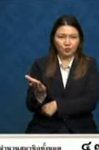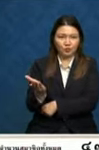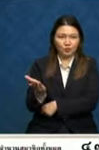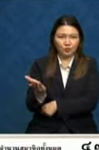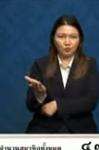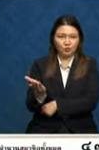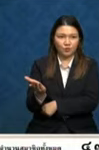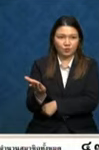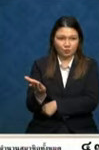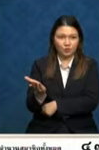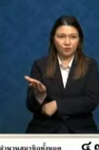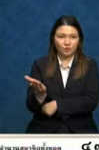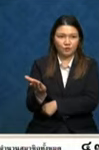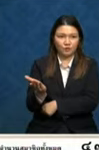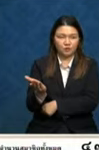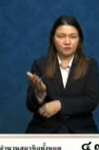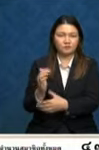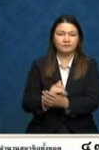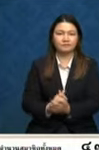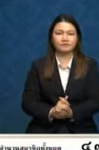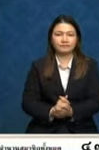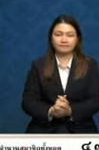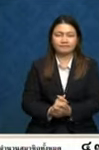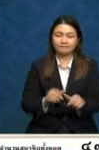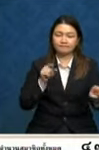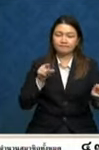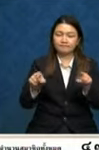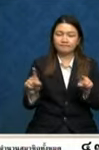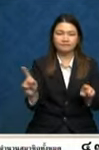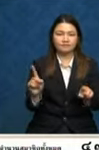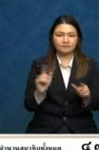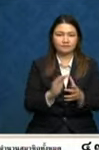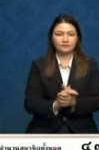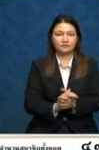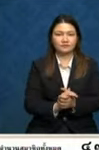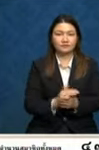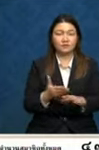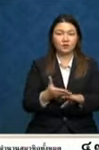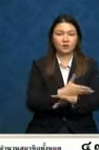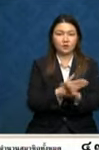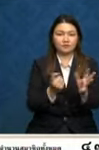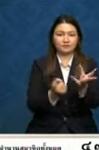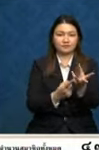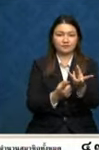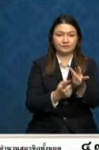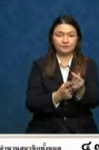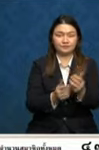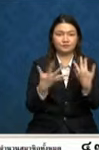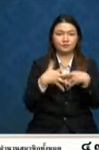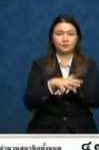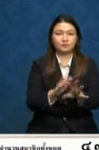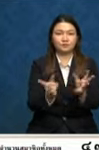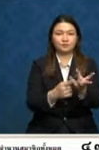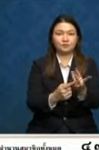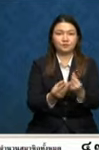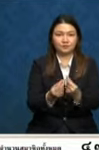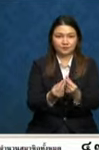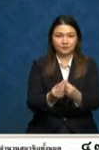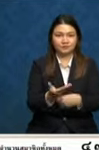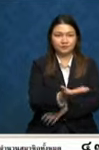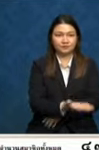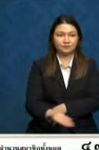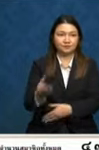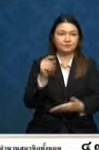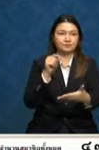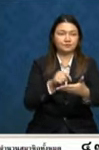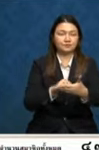ผู้แปรยติที่ขอสงวนคำแปรยตินะครับก่อนลงมติขอตรวจสอบองค์ประชุมนะครับท่านสมาชิกก